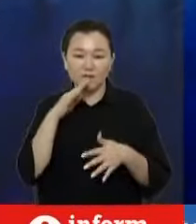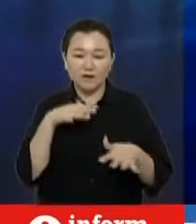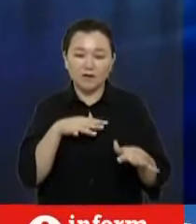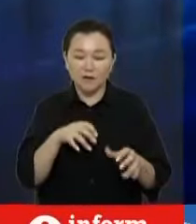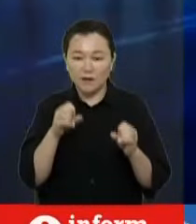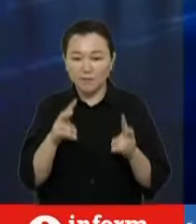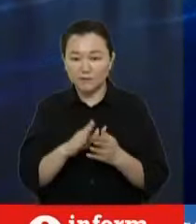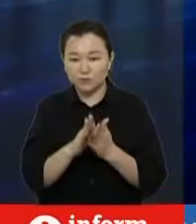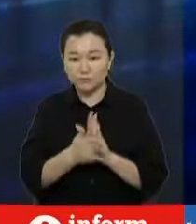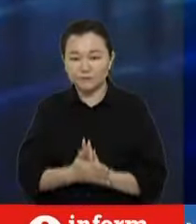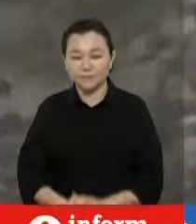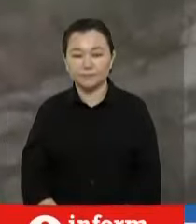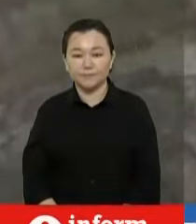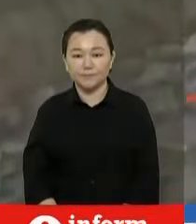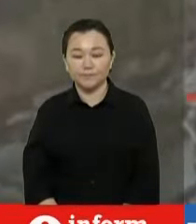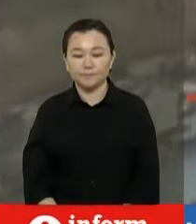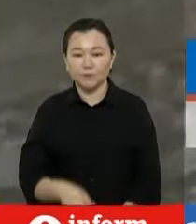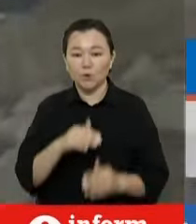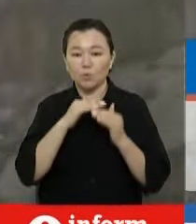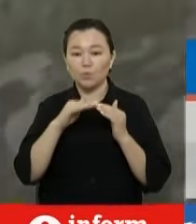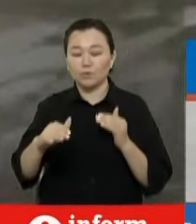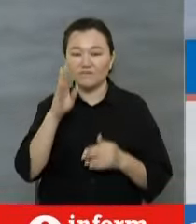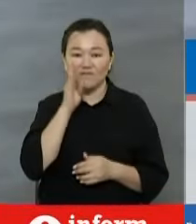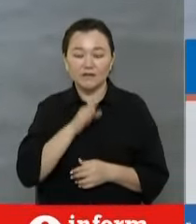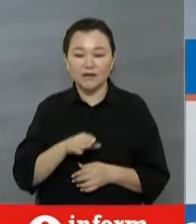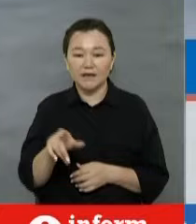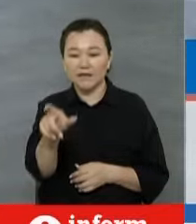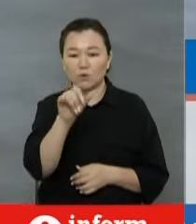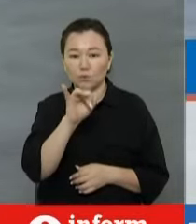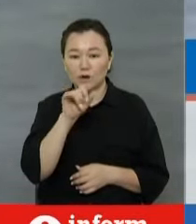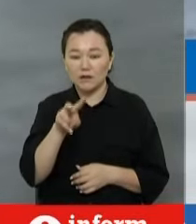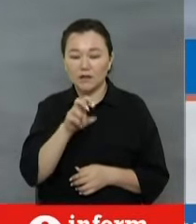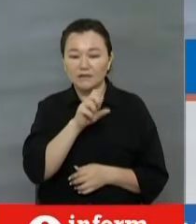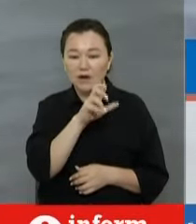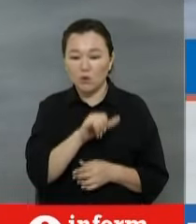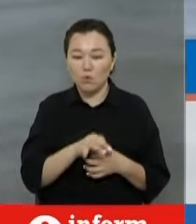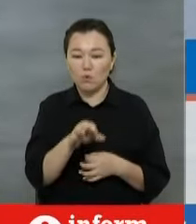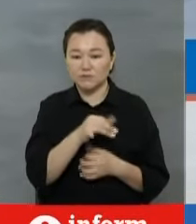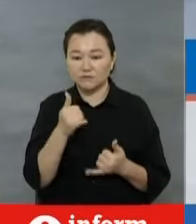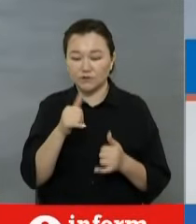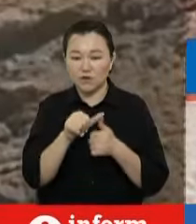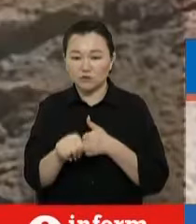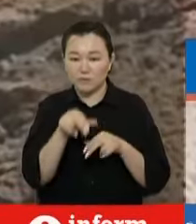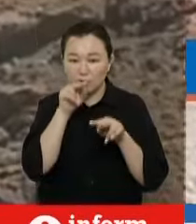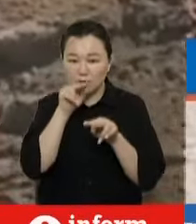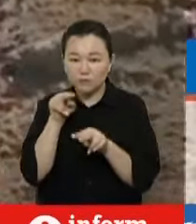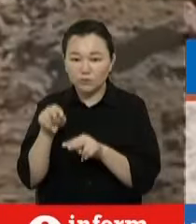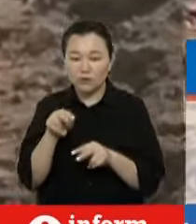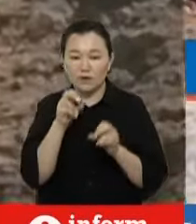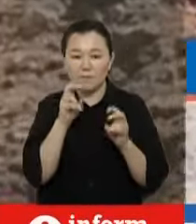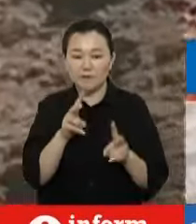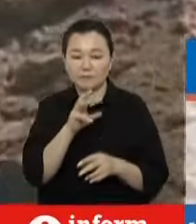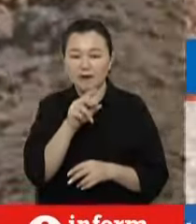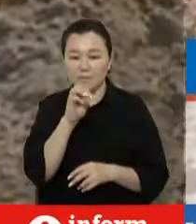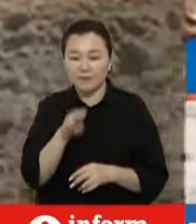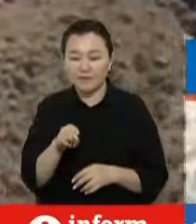паводкоопасная ситуация. Уровень воды в реке Урал в Атырауской области на сегодня под особым контролем. В зоне риска